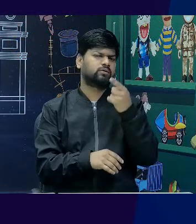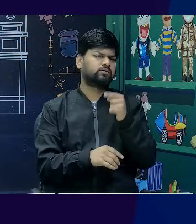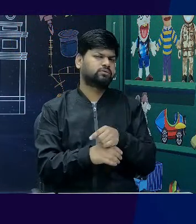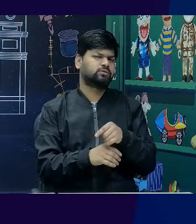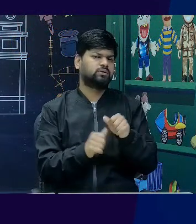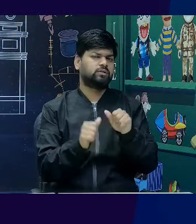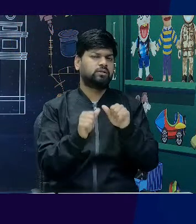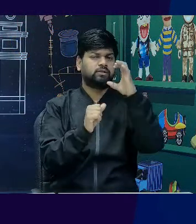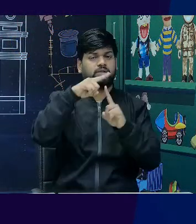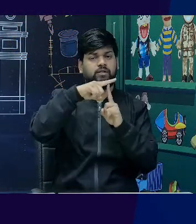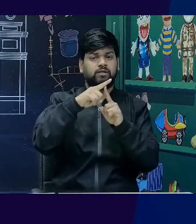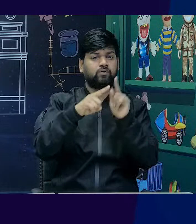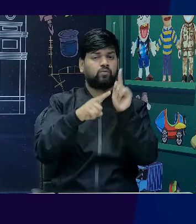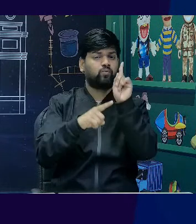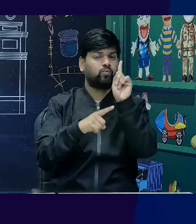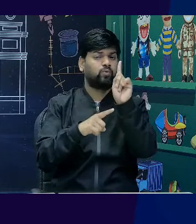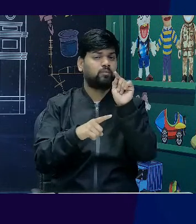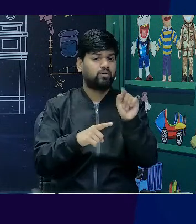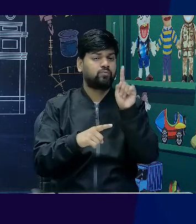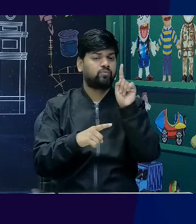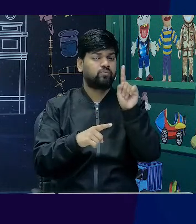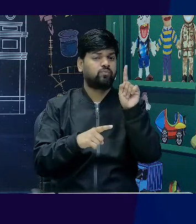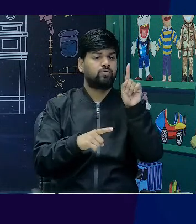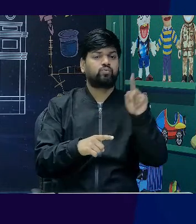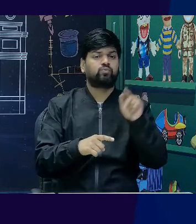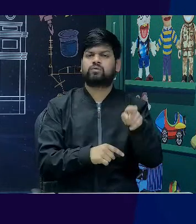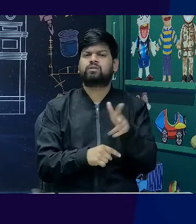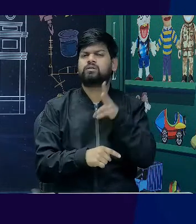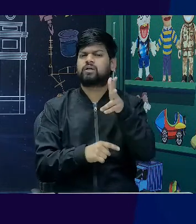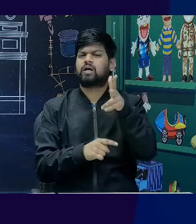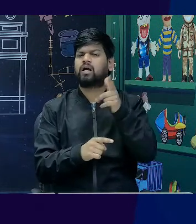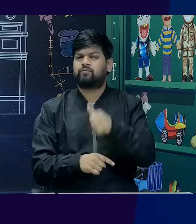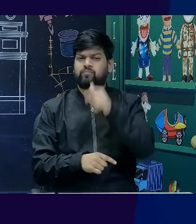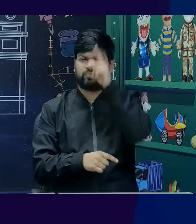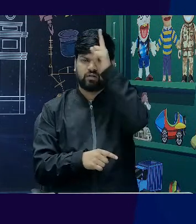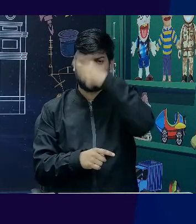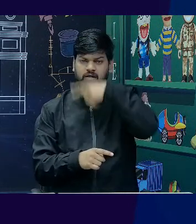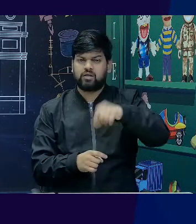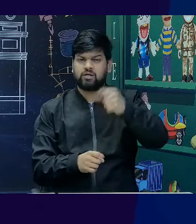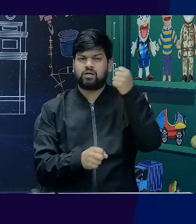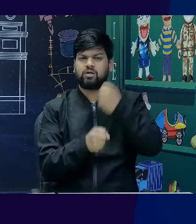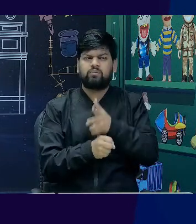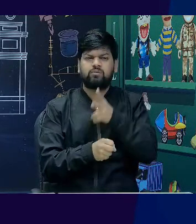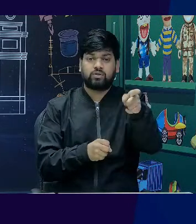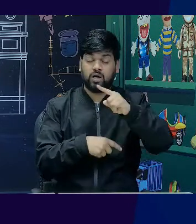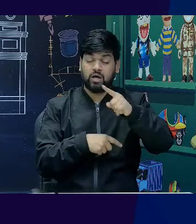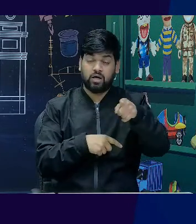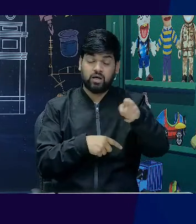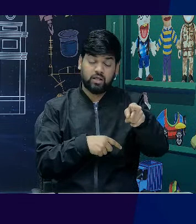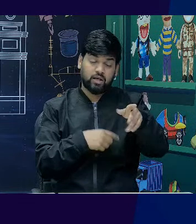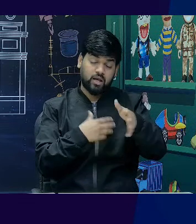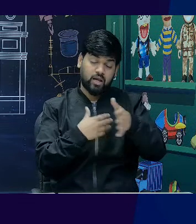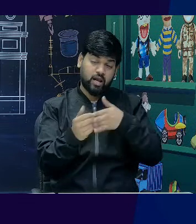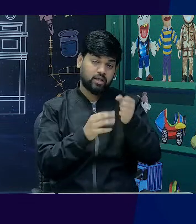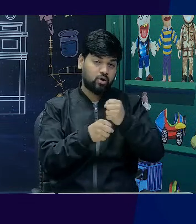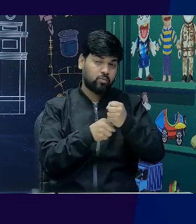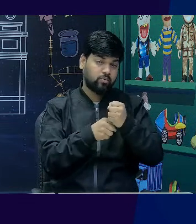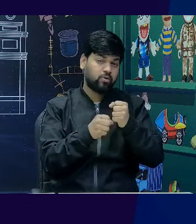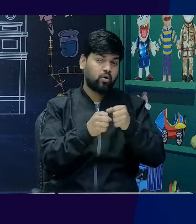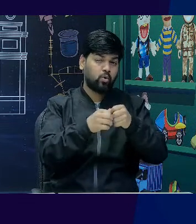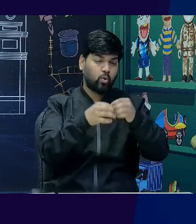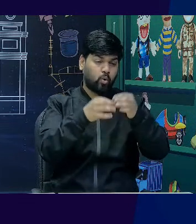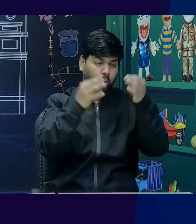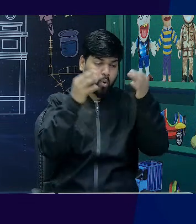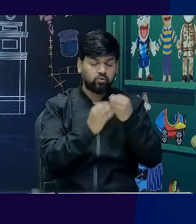कहता है कि सेंट्रल गवर्नमेंट को एक एनुअल फाइनेंशियल स्टेटमेंट प्रिपेयर करना होता है. सो जैसे हमने एग्जाम्पल देखा था, एक स्कूल